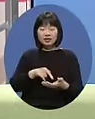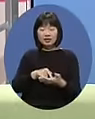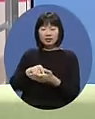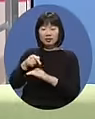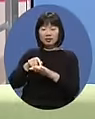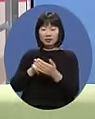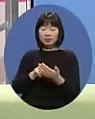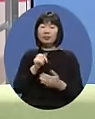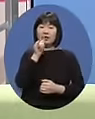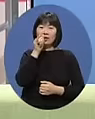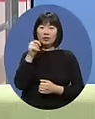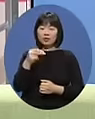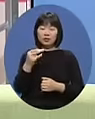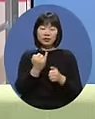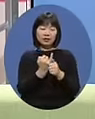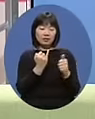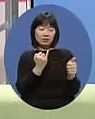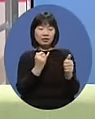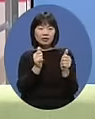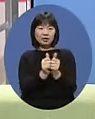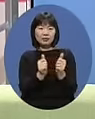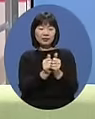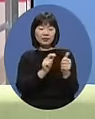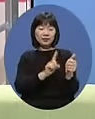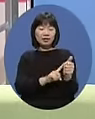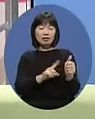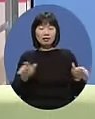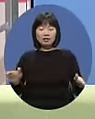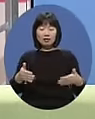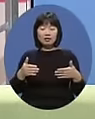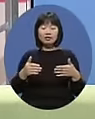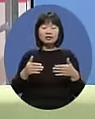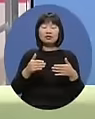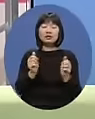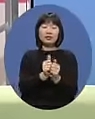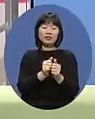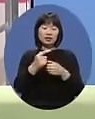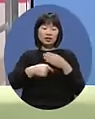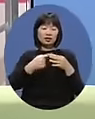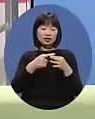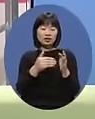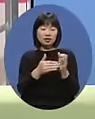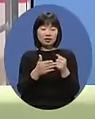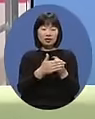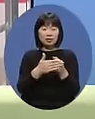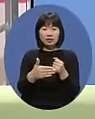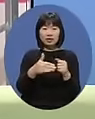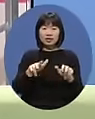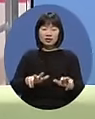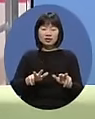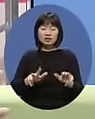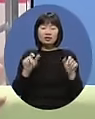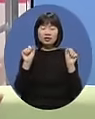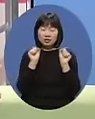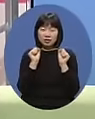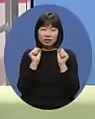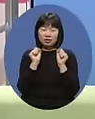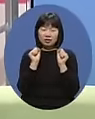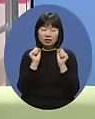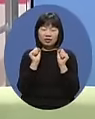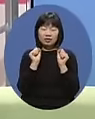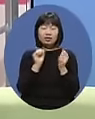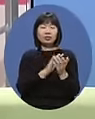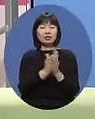있고 이 남편, 남자들도 가을은 남자의 계절 아니겠습니까? 그렇죠. 그런 남자의 계절이 지금 겨울로